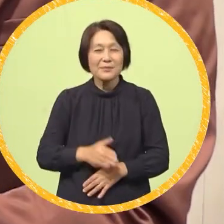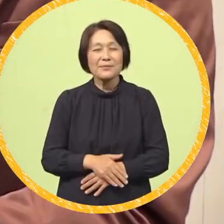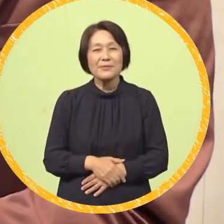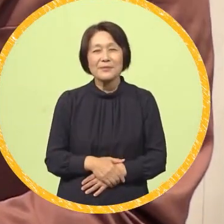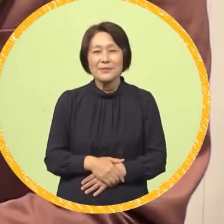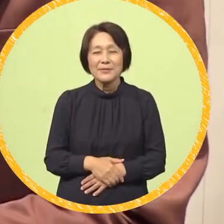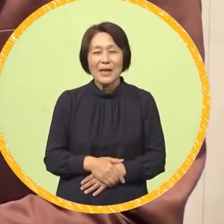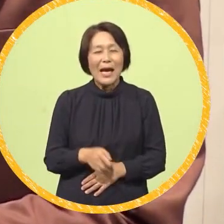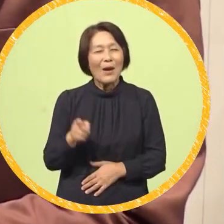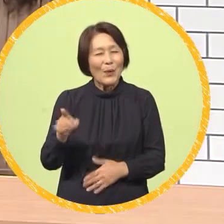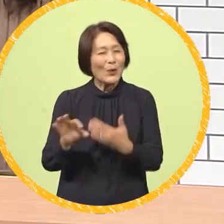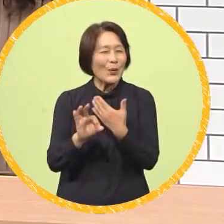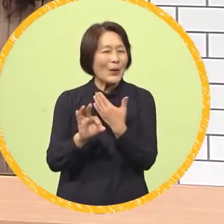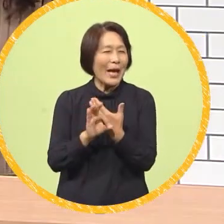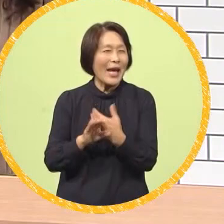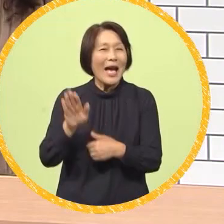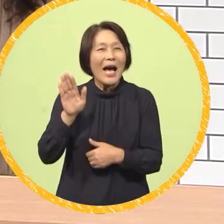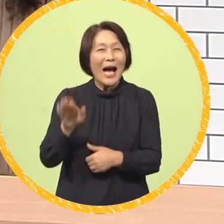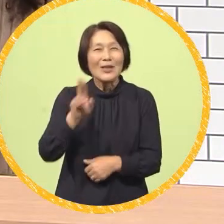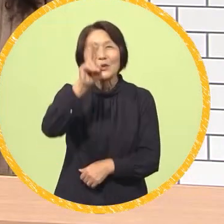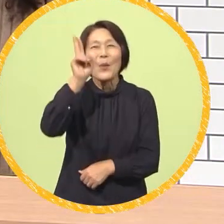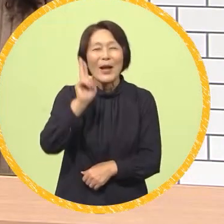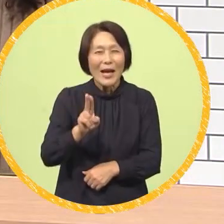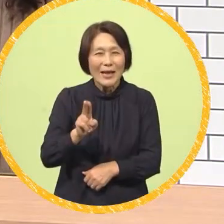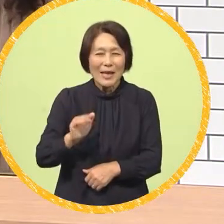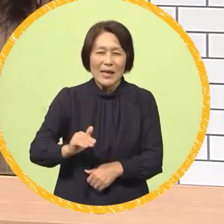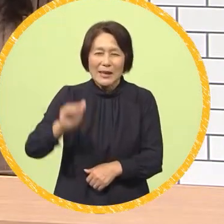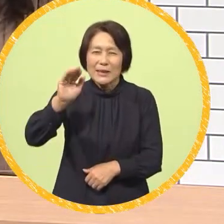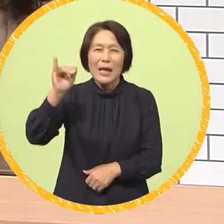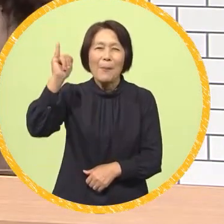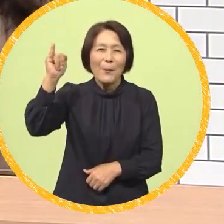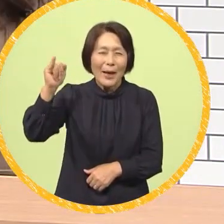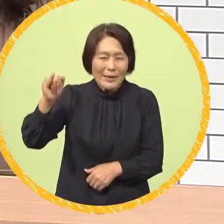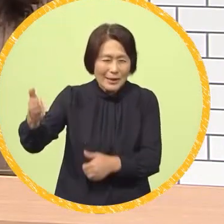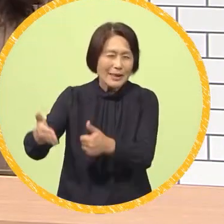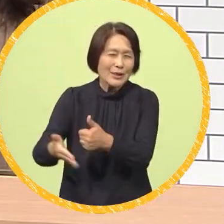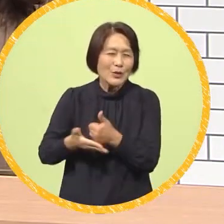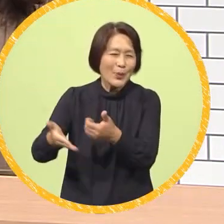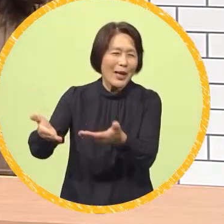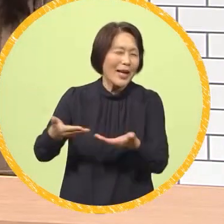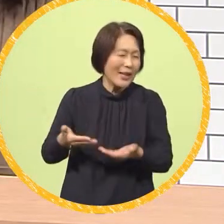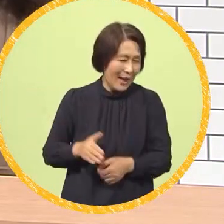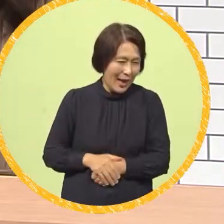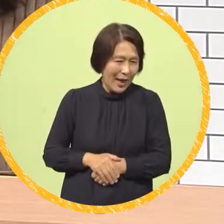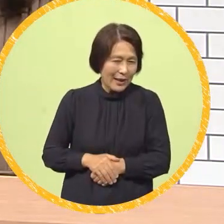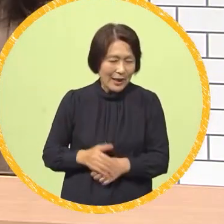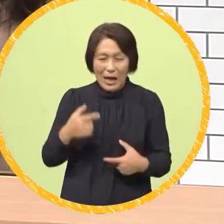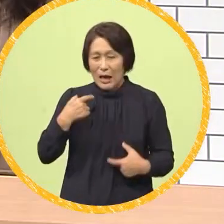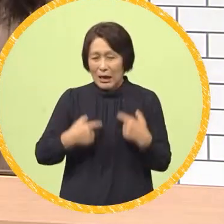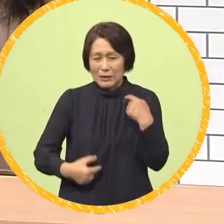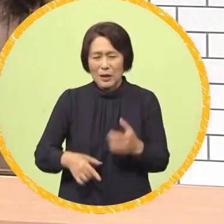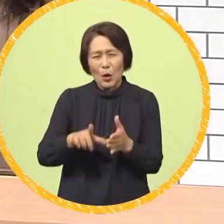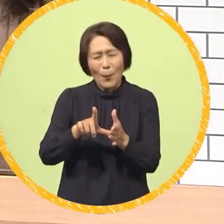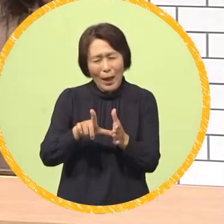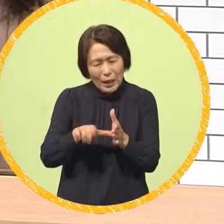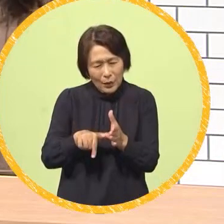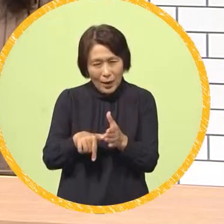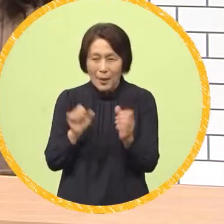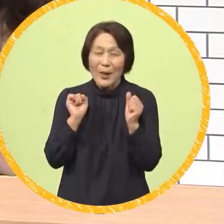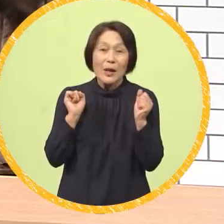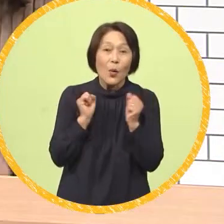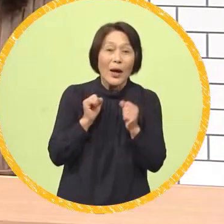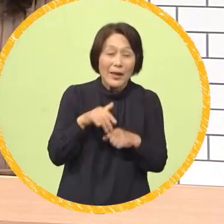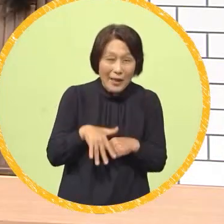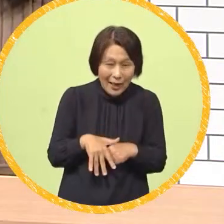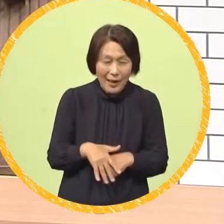や、ありそうですよね。 ありそうだね、先輩にしかも勧められたら、しかも学生だったらと思うと怖いね。